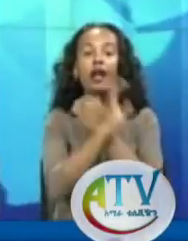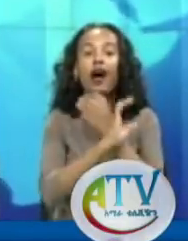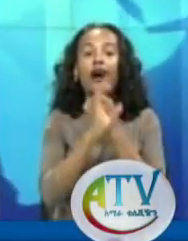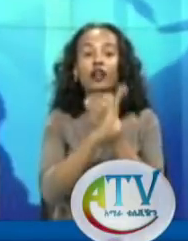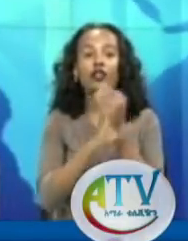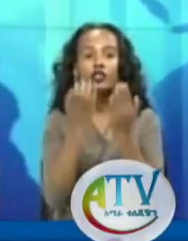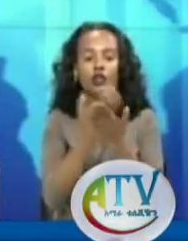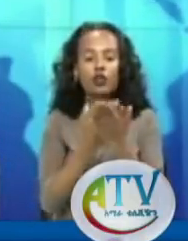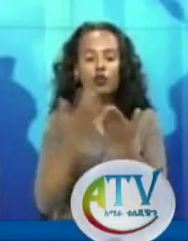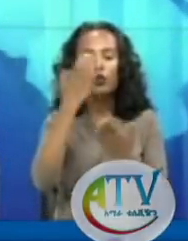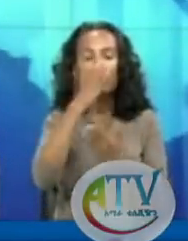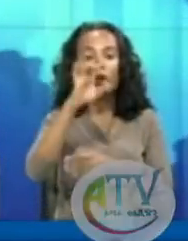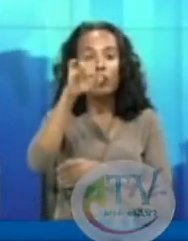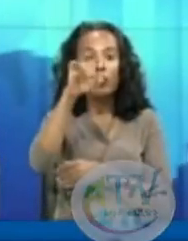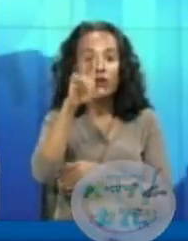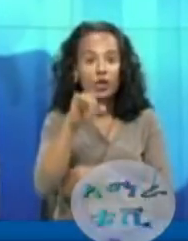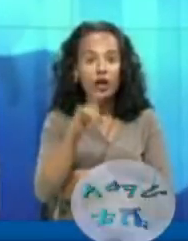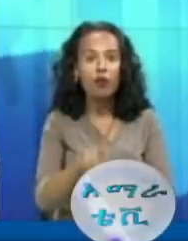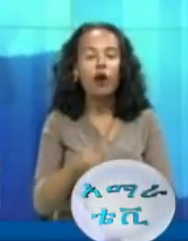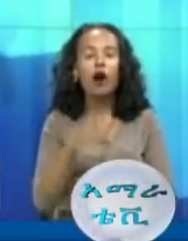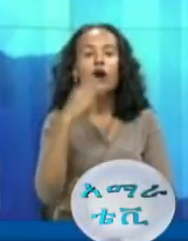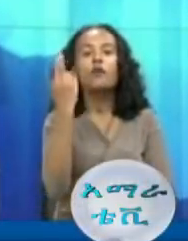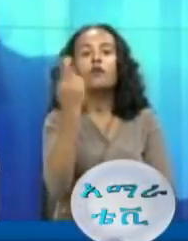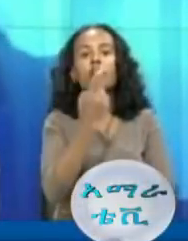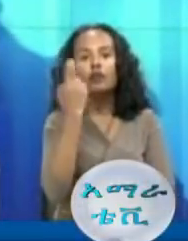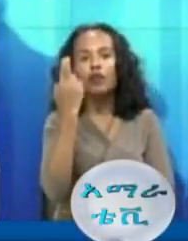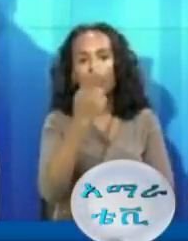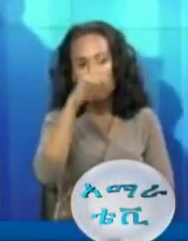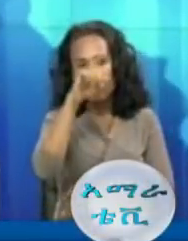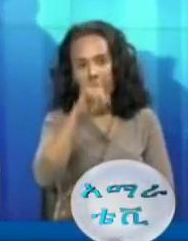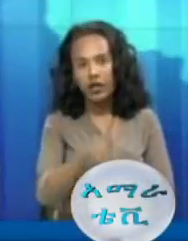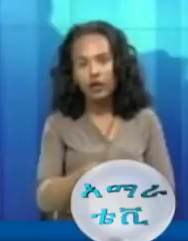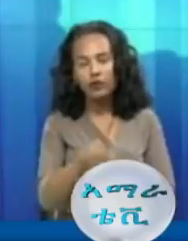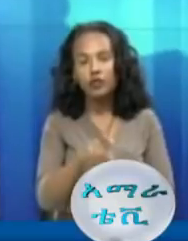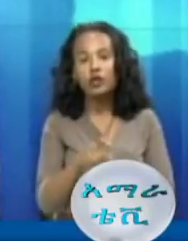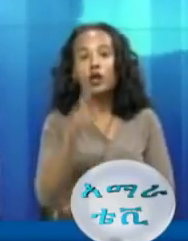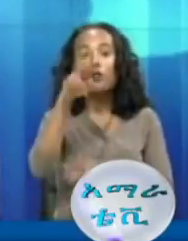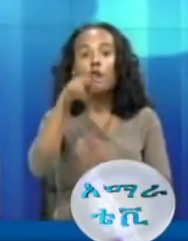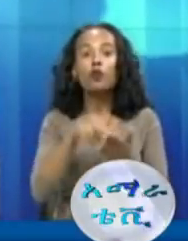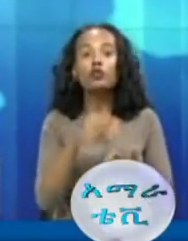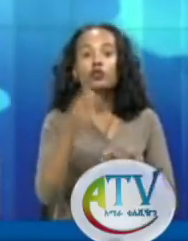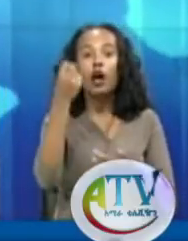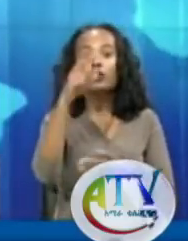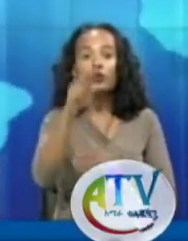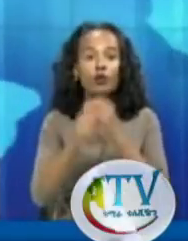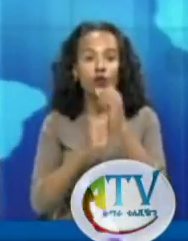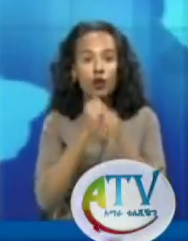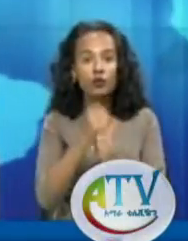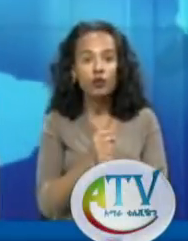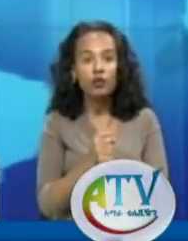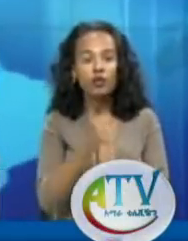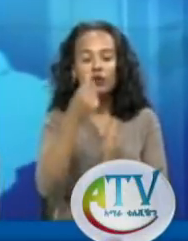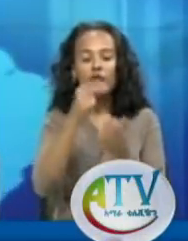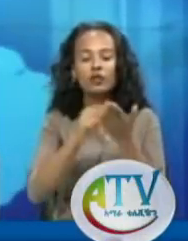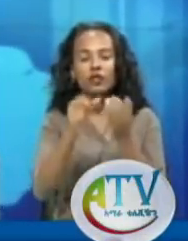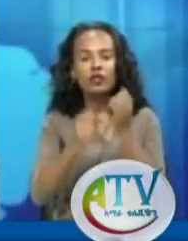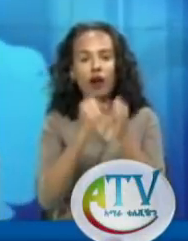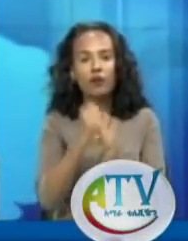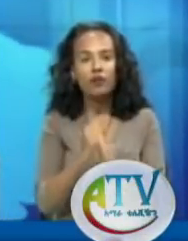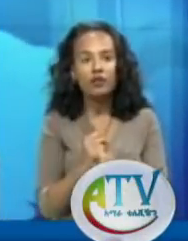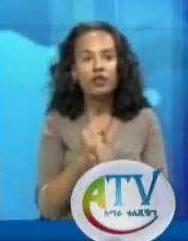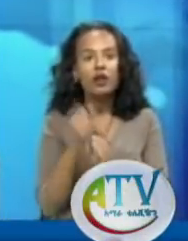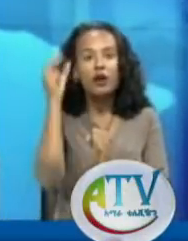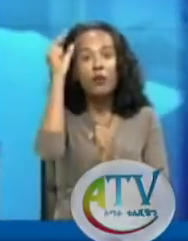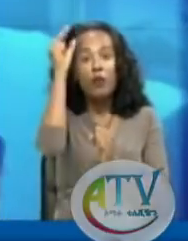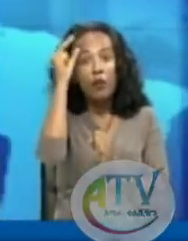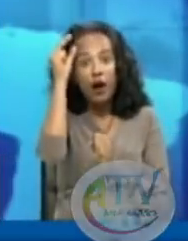ኢኮኖሚ በሚገባ መጠቀም አለብን። በ2012 ዓመተ ምህረት የበጀት ዓመት በባህል